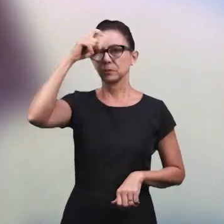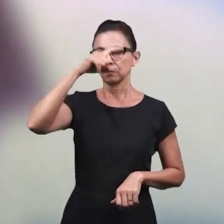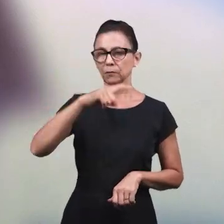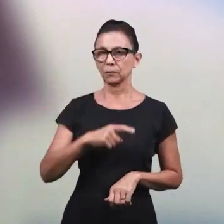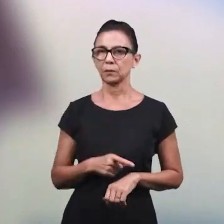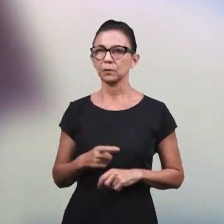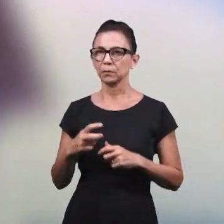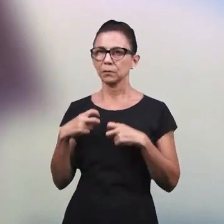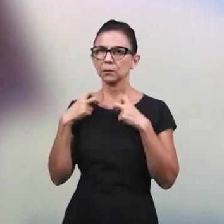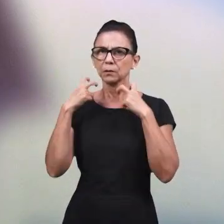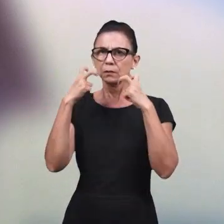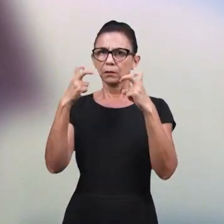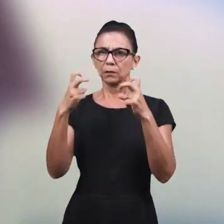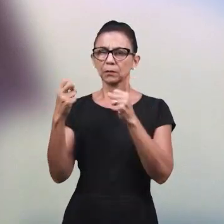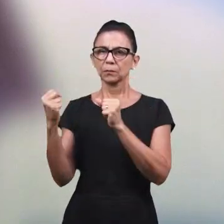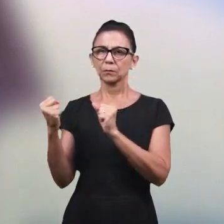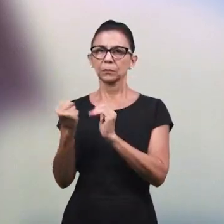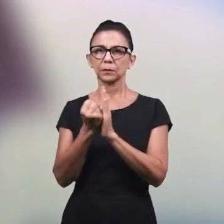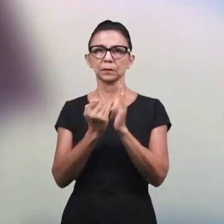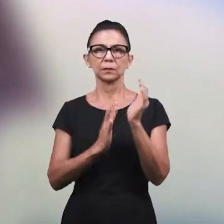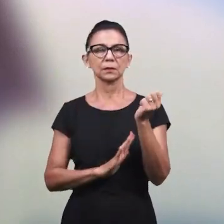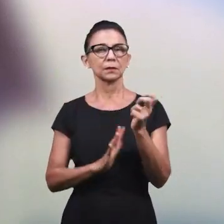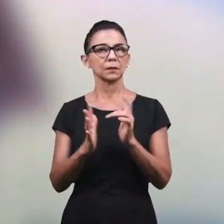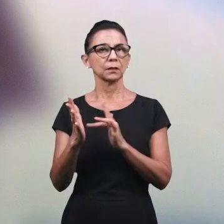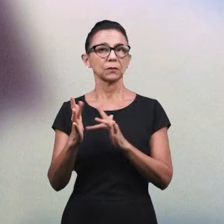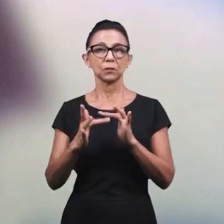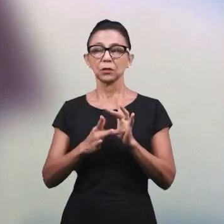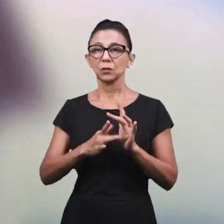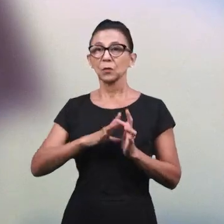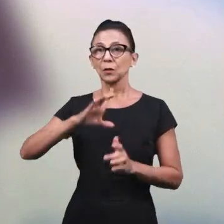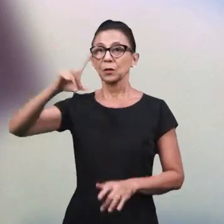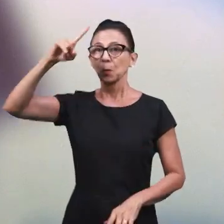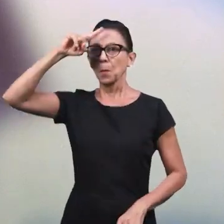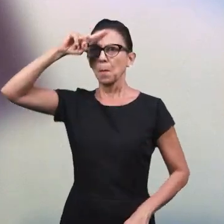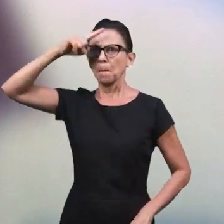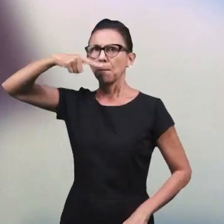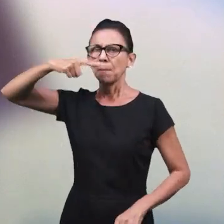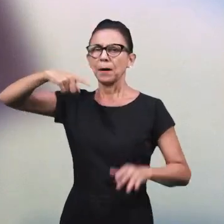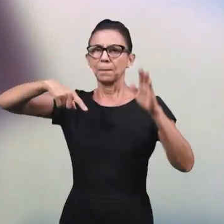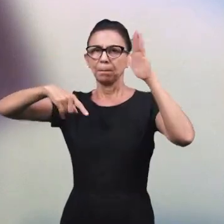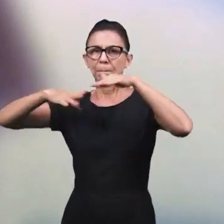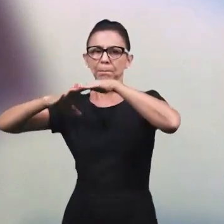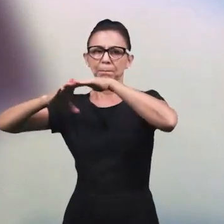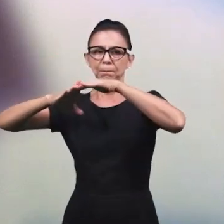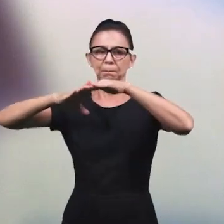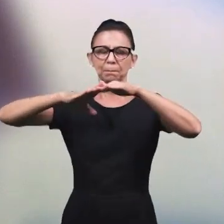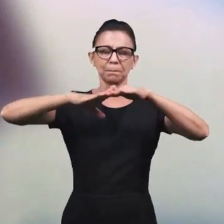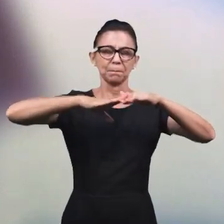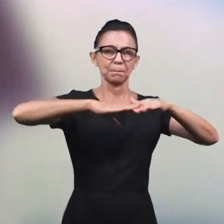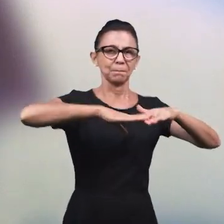vous soyez avec des problèmes, vous pouvez clamer par le sang de